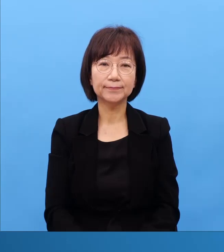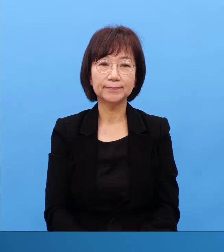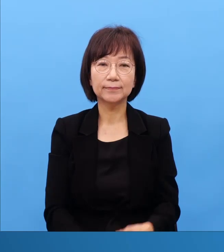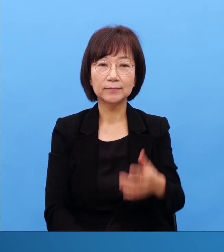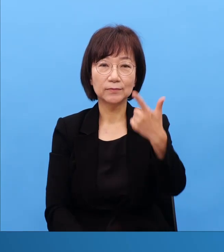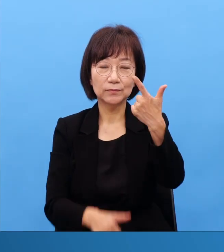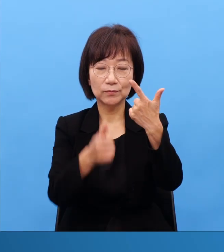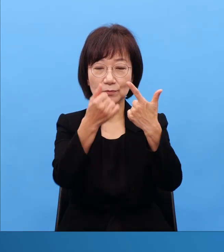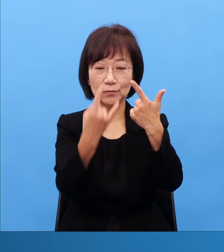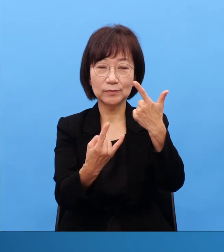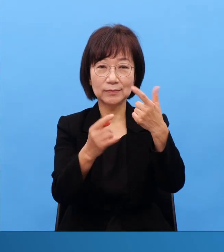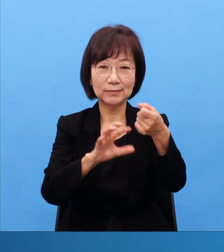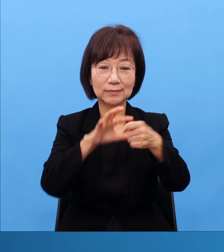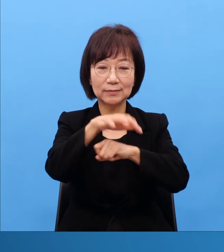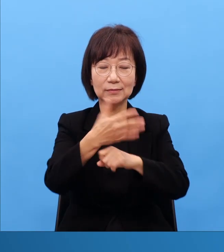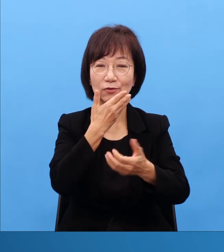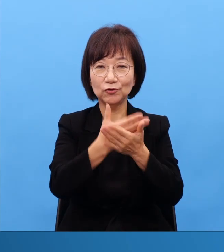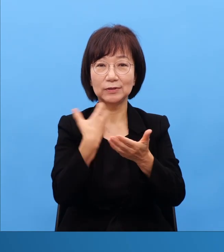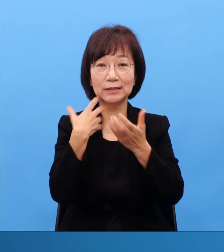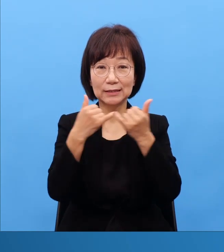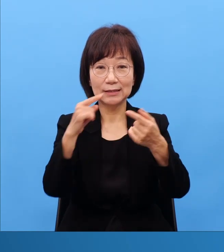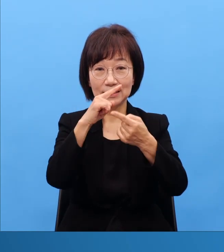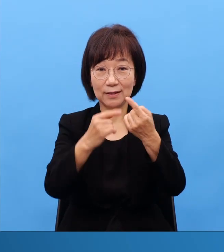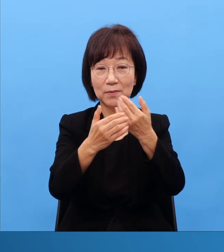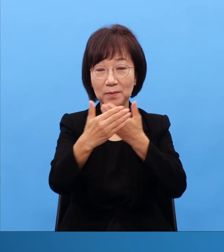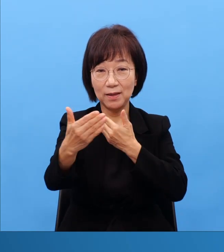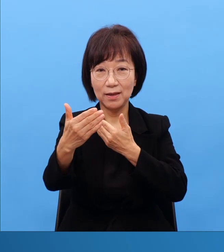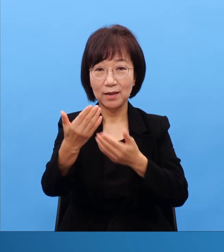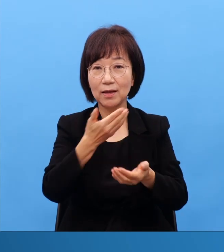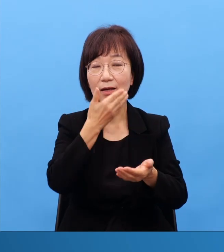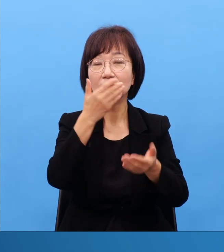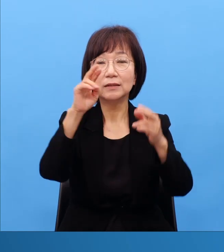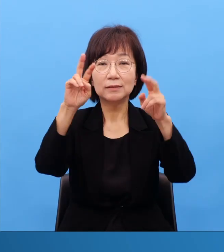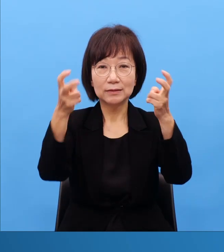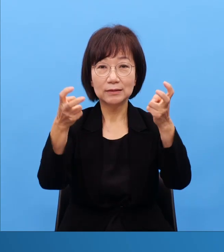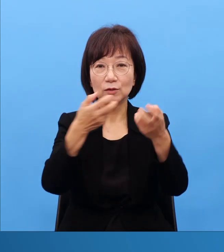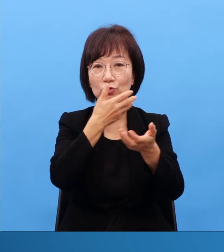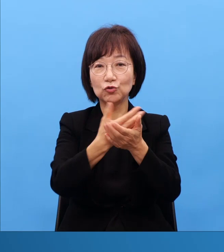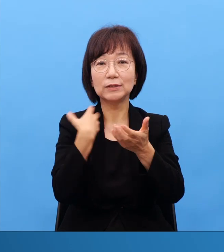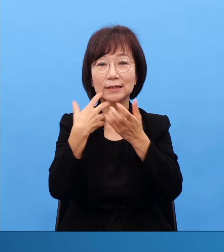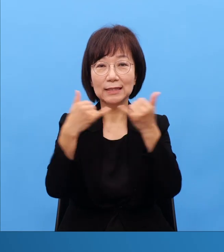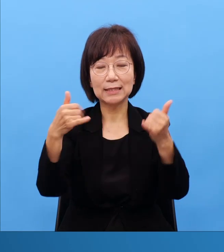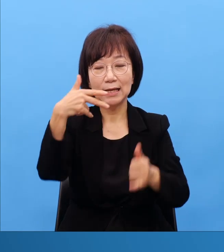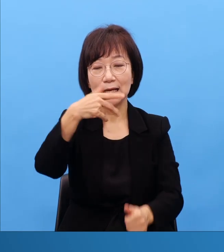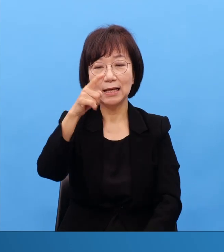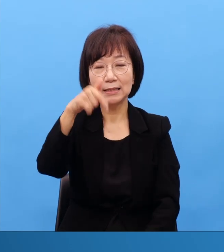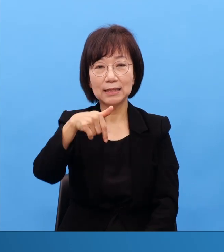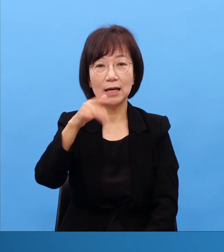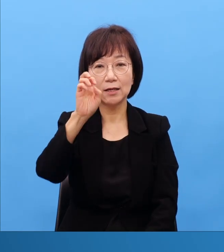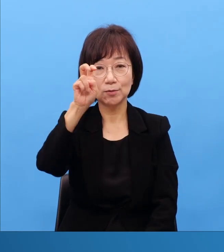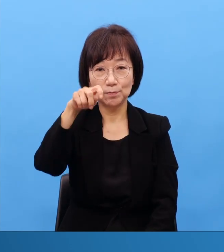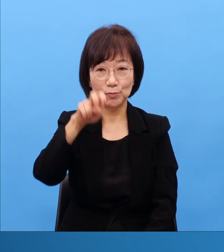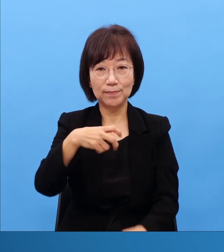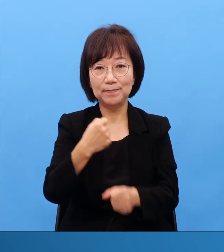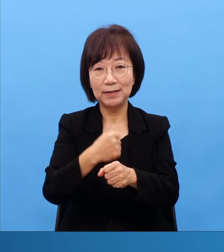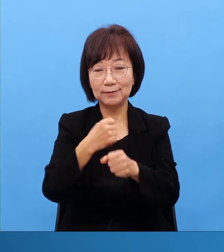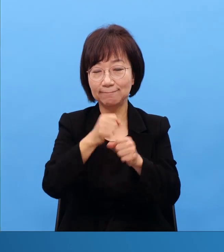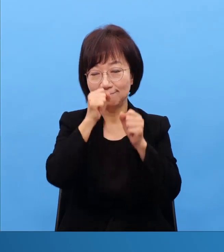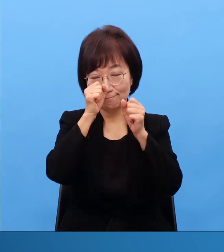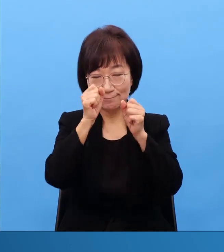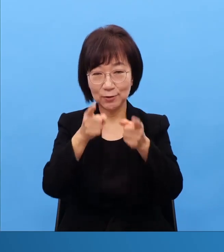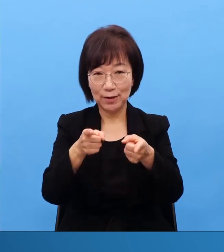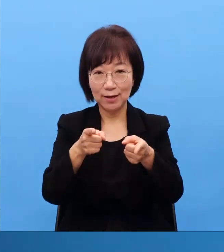제6회 세계 중직자대회가 중직자의 작품 만들 기회라는 주제로 오는 12월 2일부터 이틀간 열립니다.